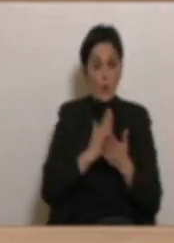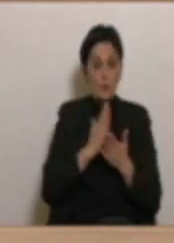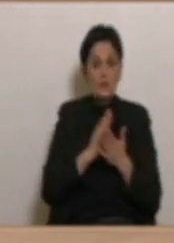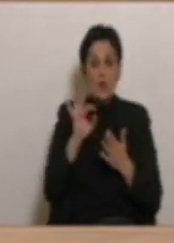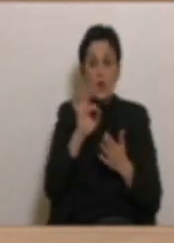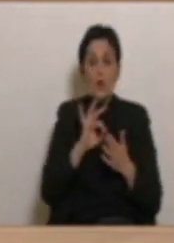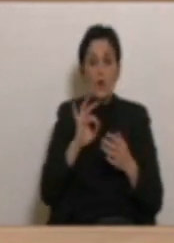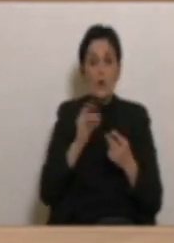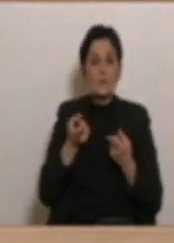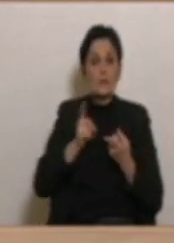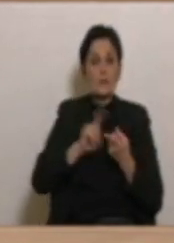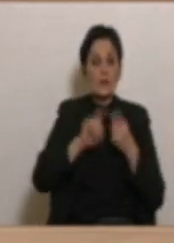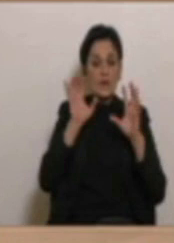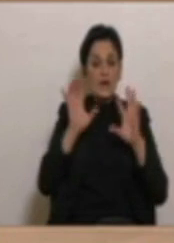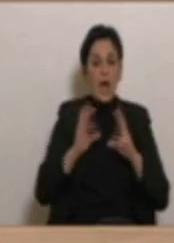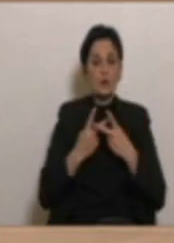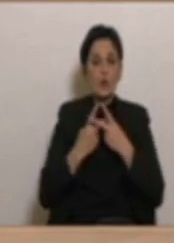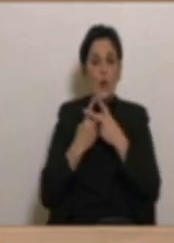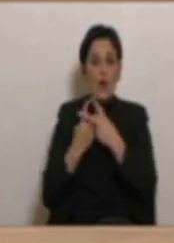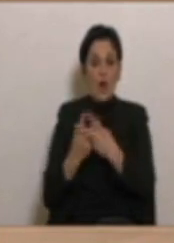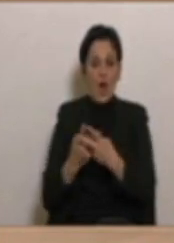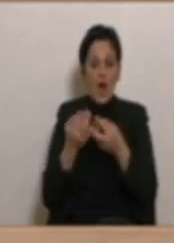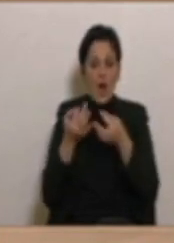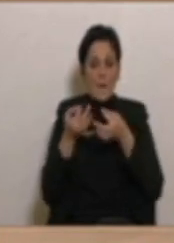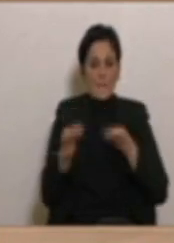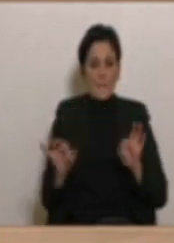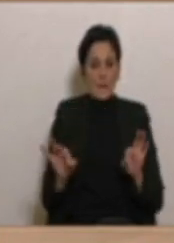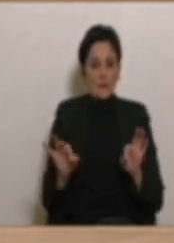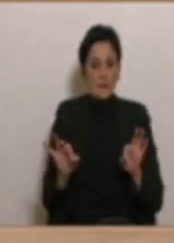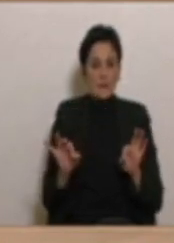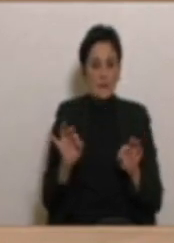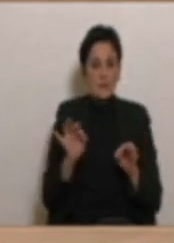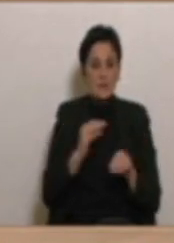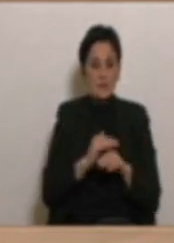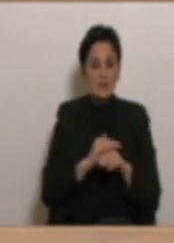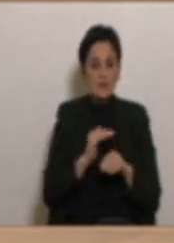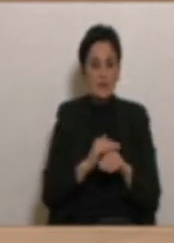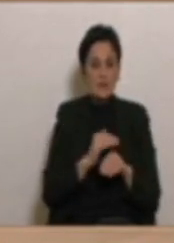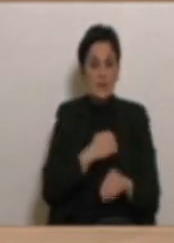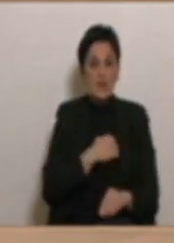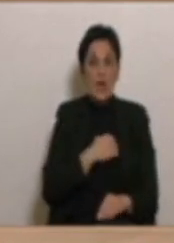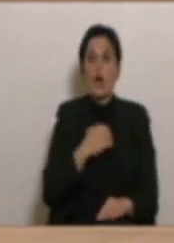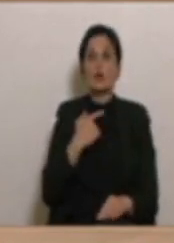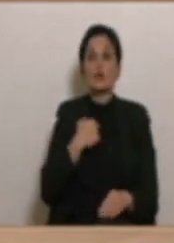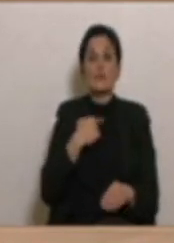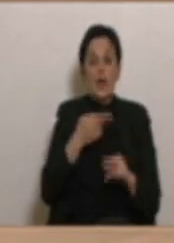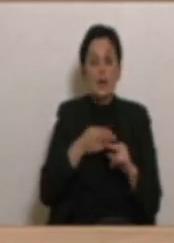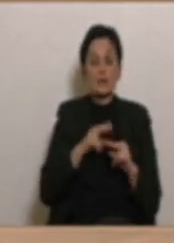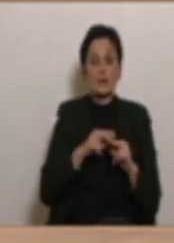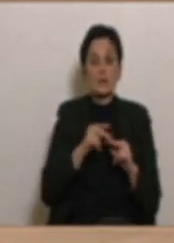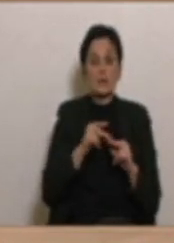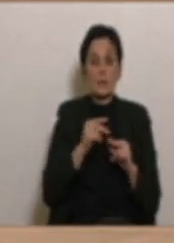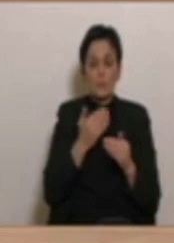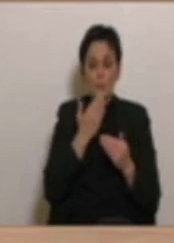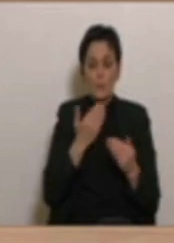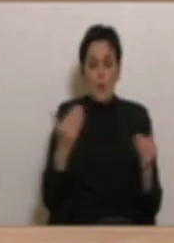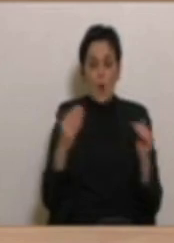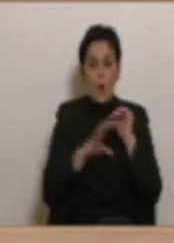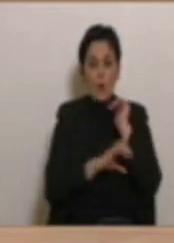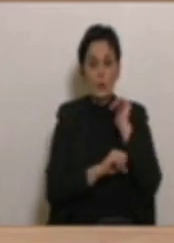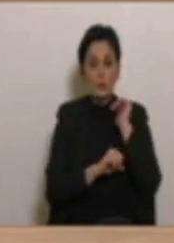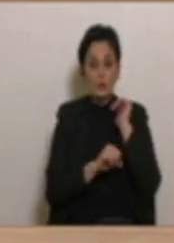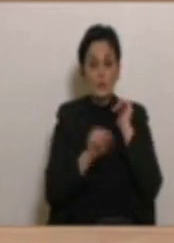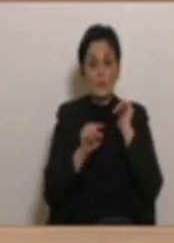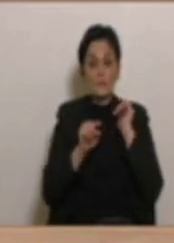ცხადია, ჩვენ ვიცავთ სულისკვეთებას იმ შეთანხმების, რომელსაც ხელი მოვაწერეთ. და ბოლოს, ამ